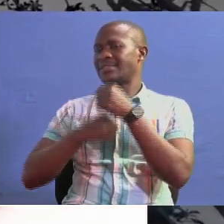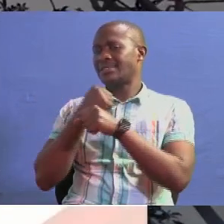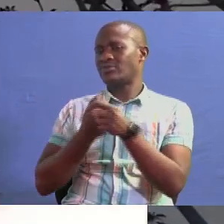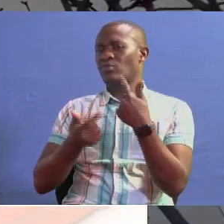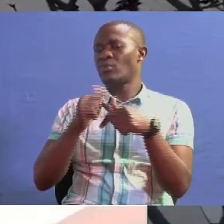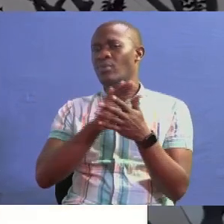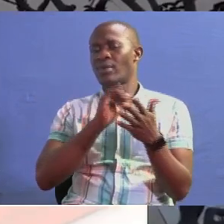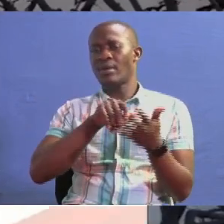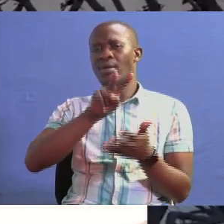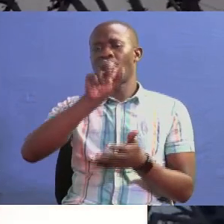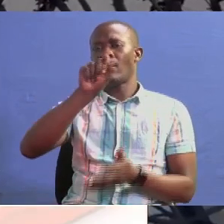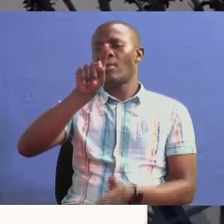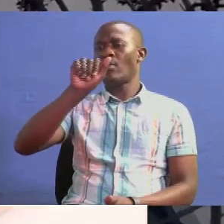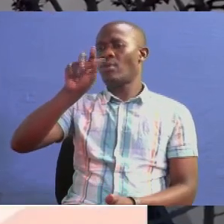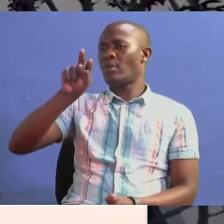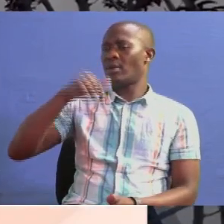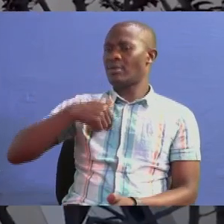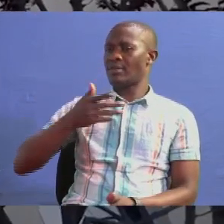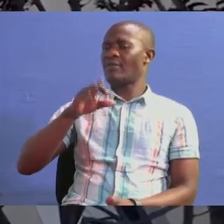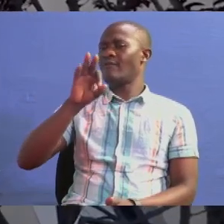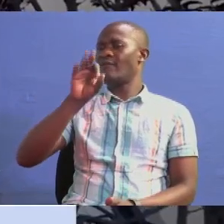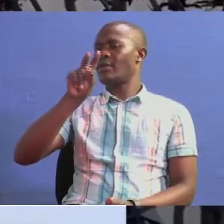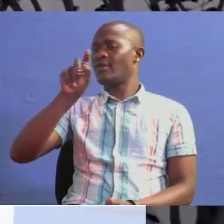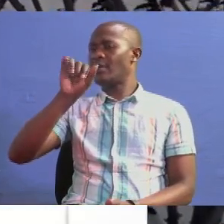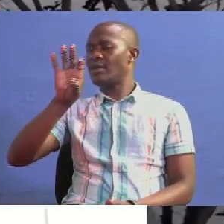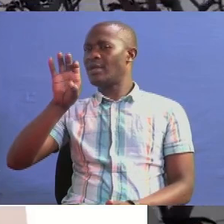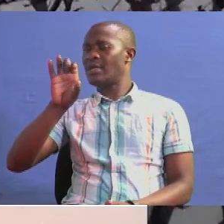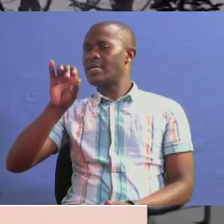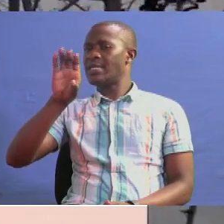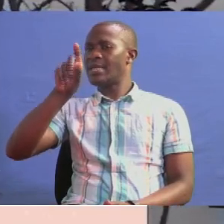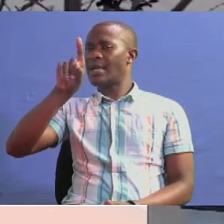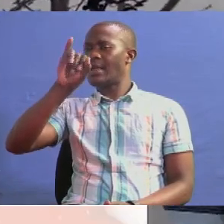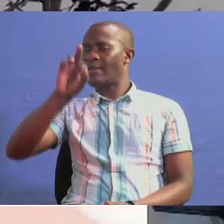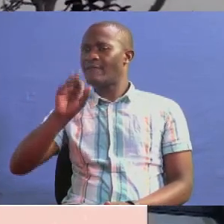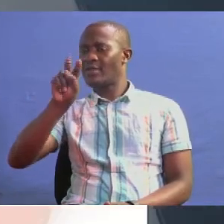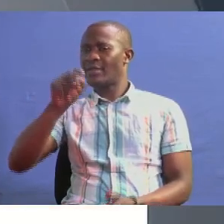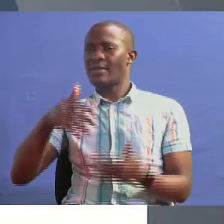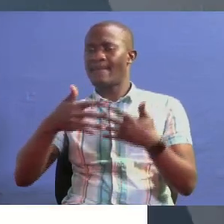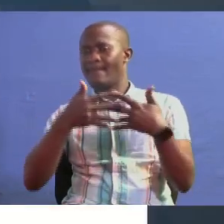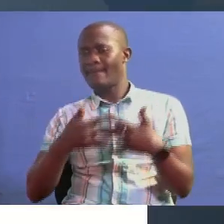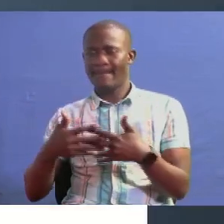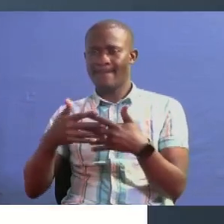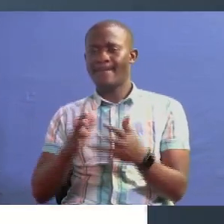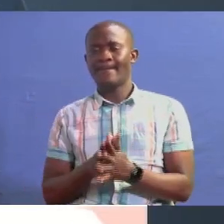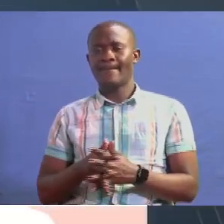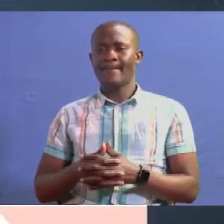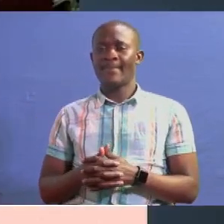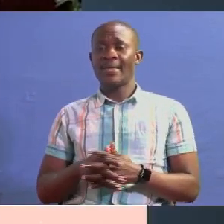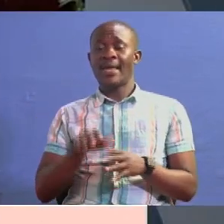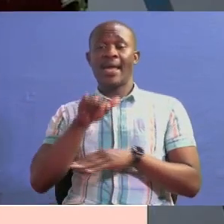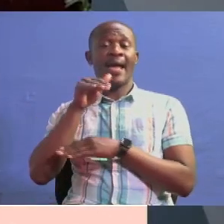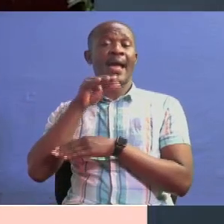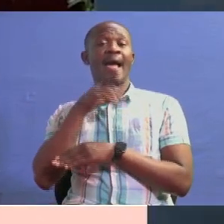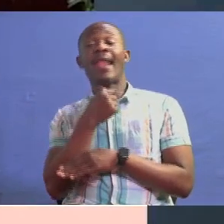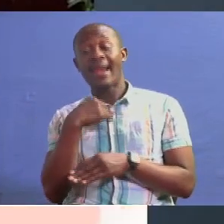sekondari ya Archbishop Riordan iliyopo San Francisco katika jimbo la California nchini Marekani. Anapenda mpira wa